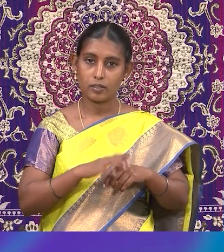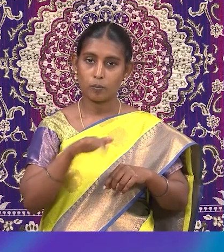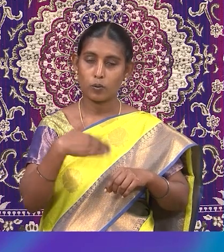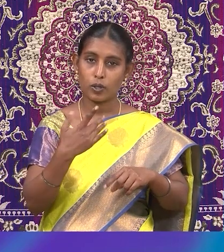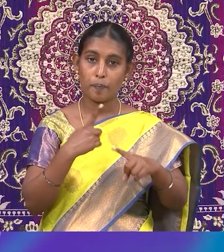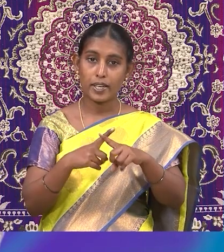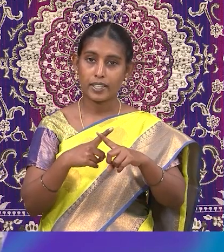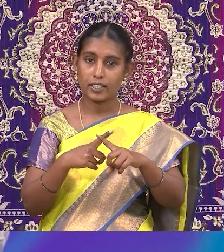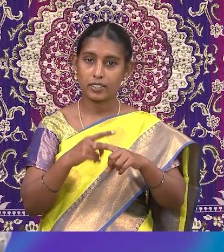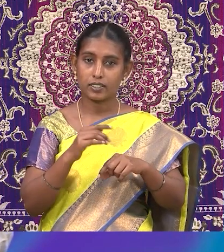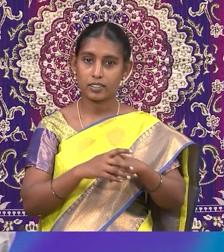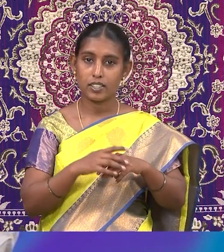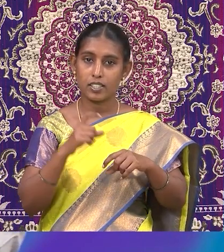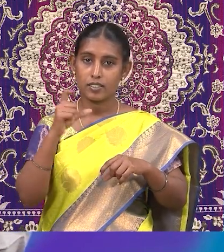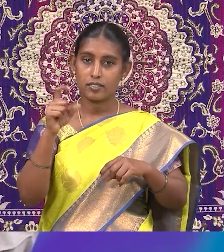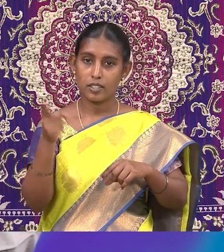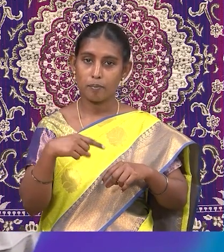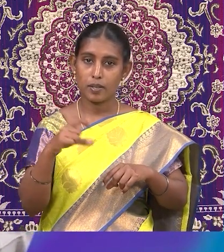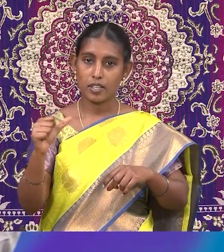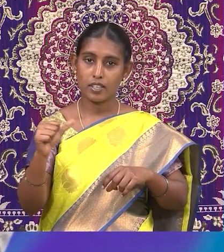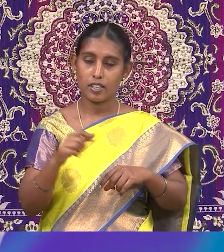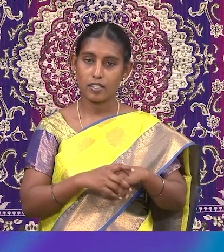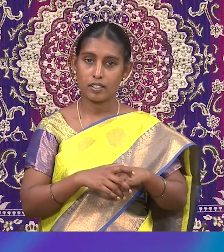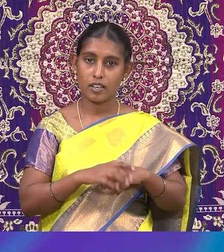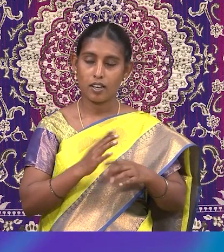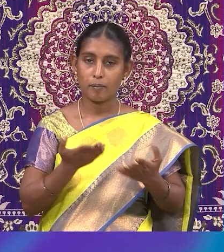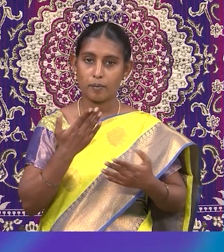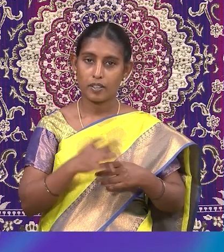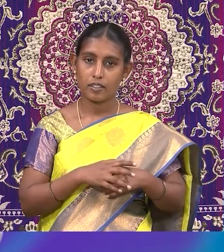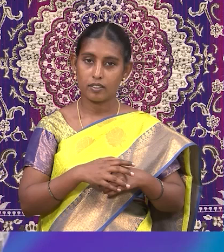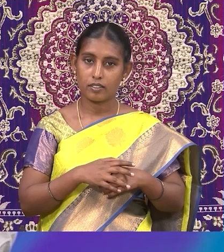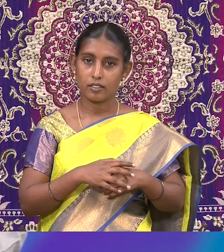மூலங்களின் பெருக்கல் பலன் c/a, அல்லது